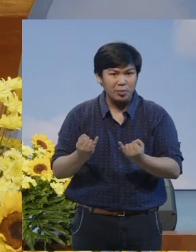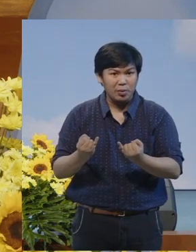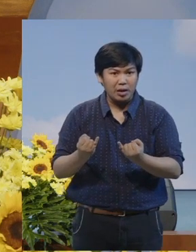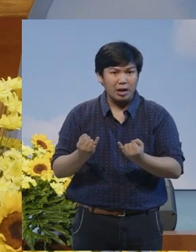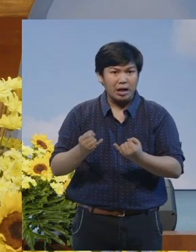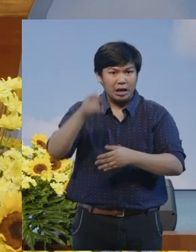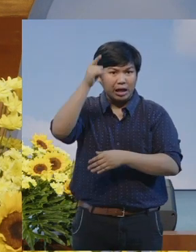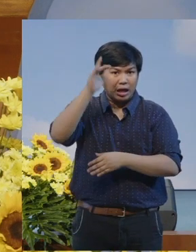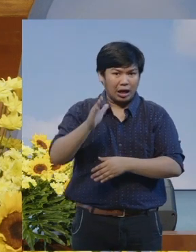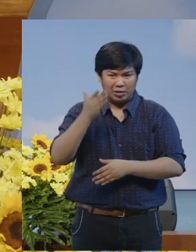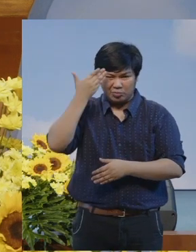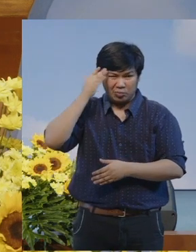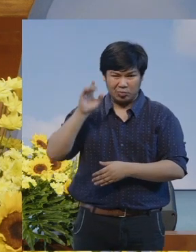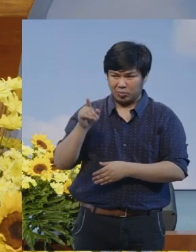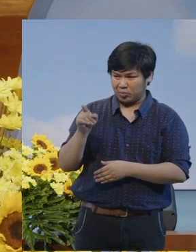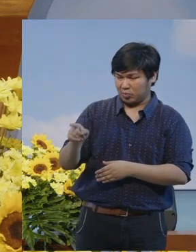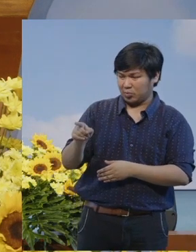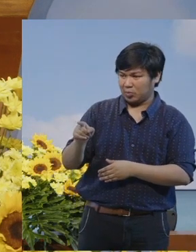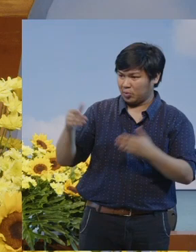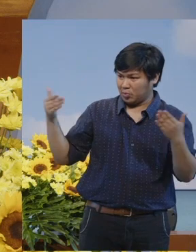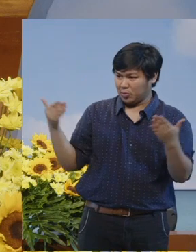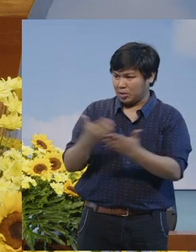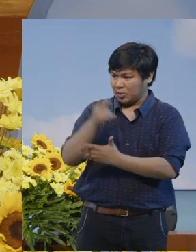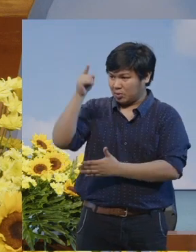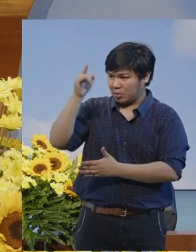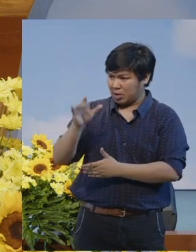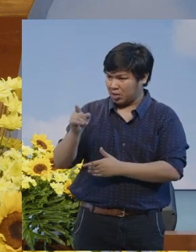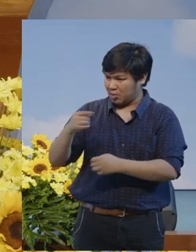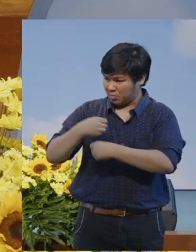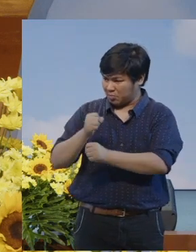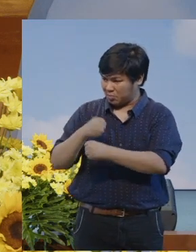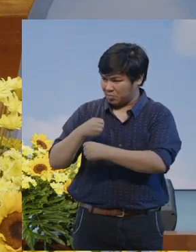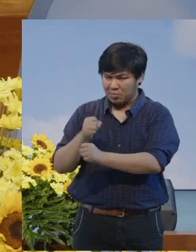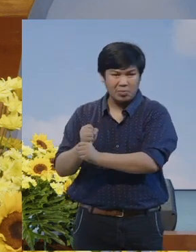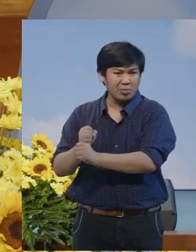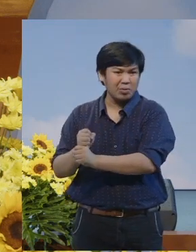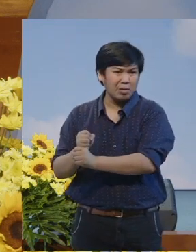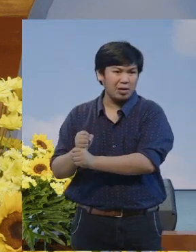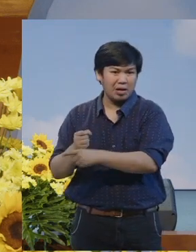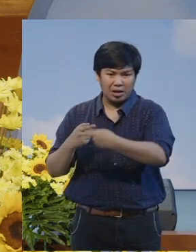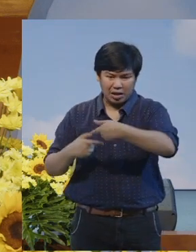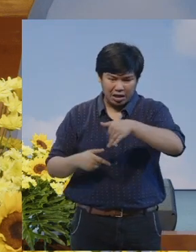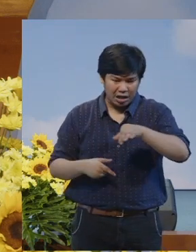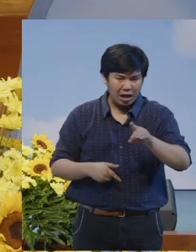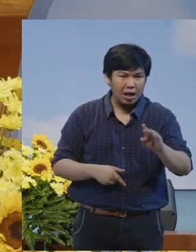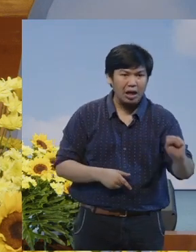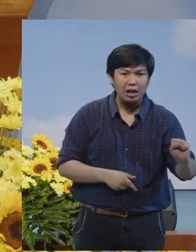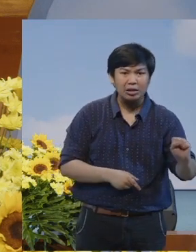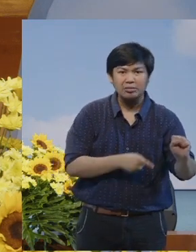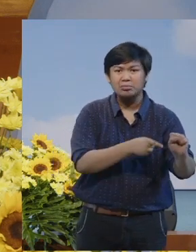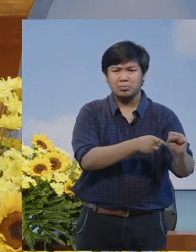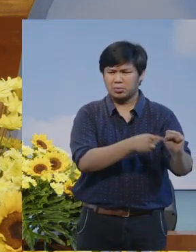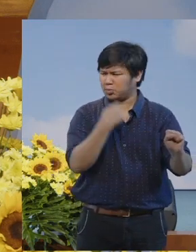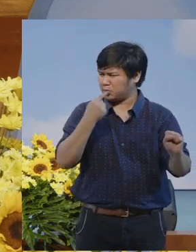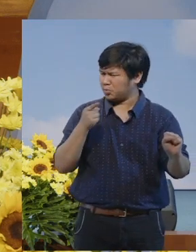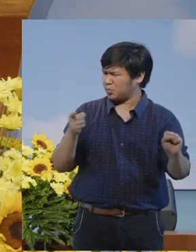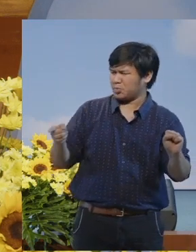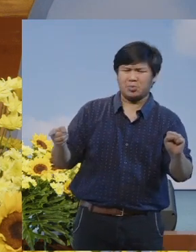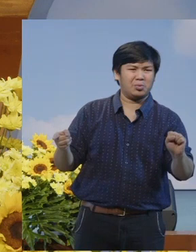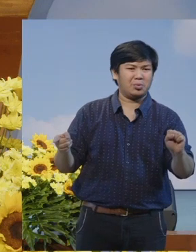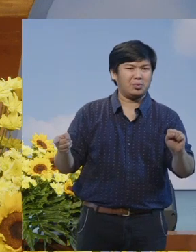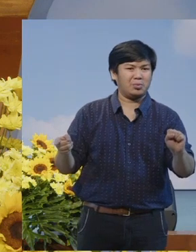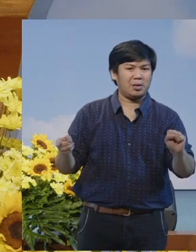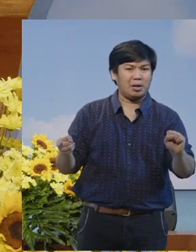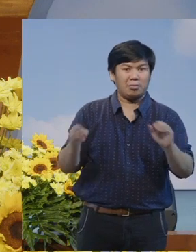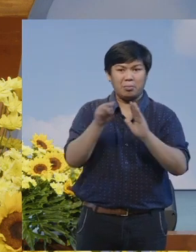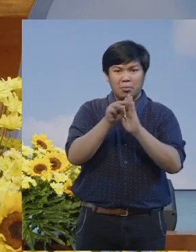known, to new gods that had come recently, whom your fathers had never dreaded." Wala naman